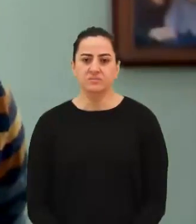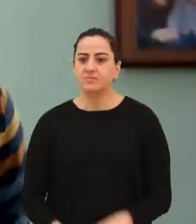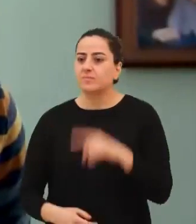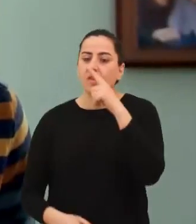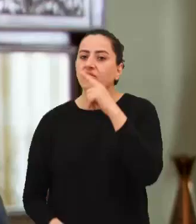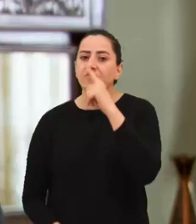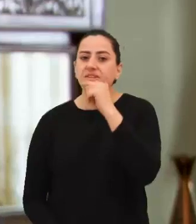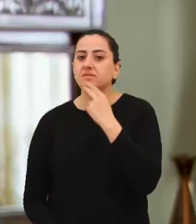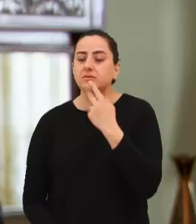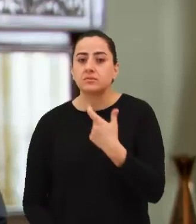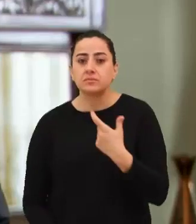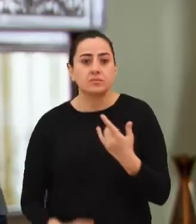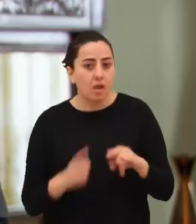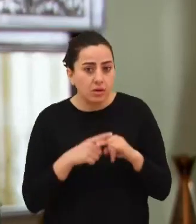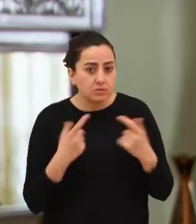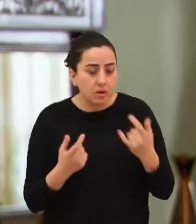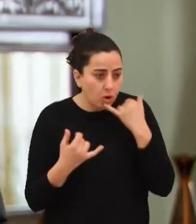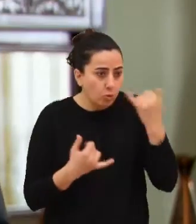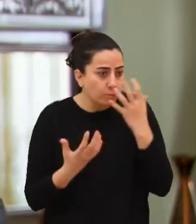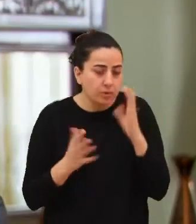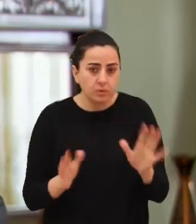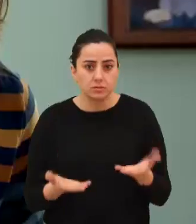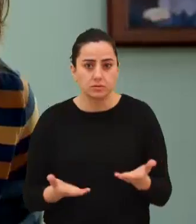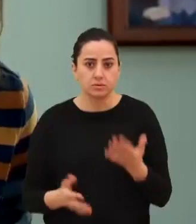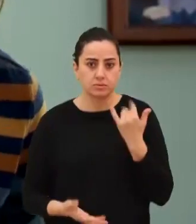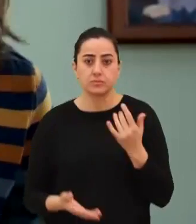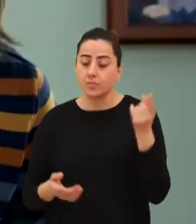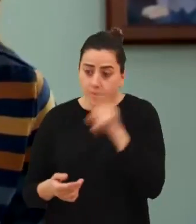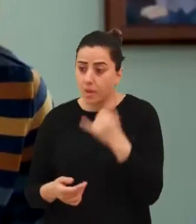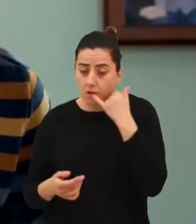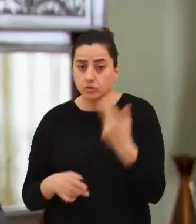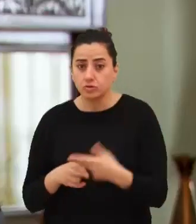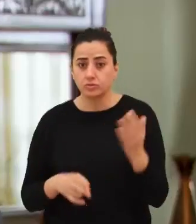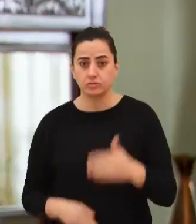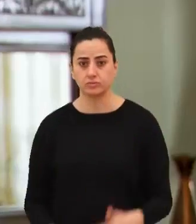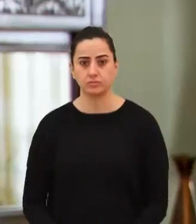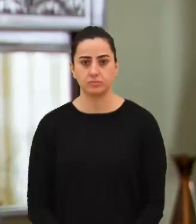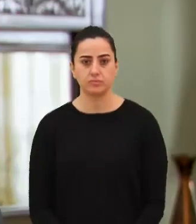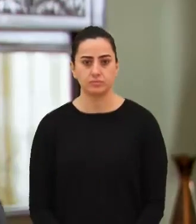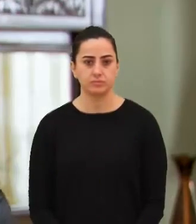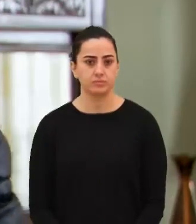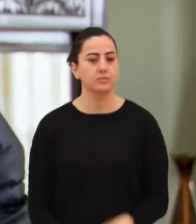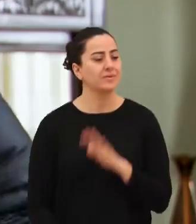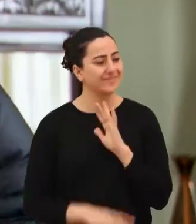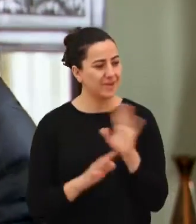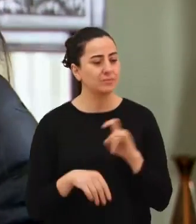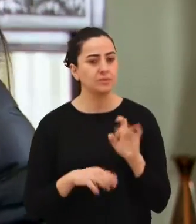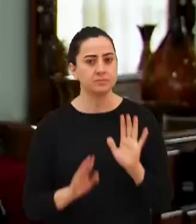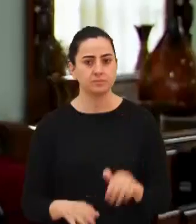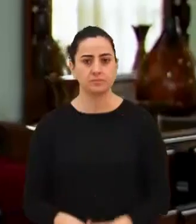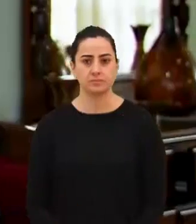Filiz neredeymiş Ceyda? Hakan'cığım görüyorsun işte, arıyorum. Yok, açmıyor. Bir de ara o zaman Ceyda. Tamam Hakan'cığım,